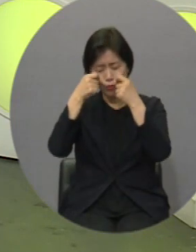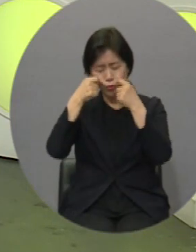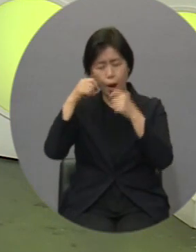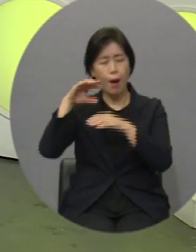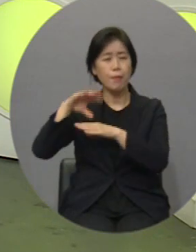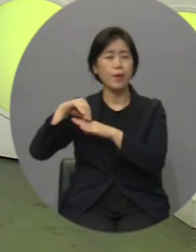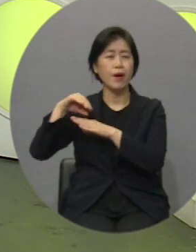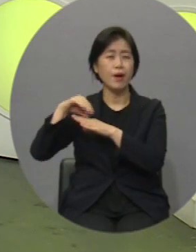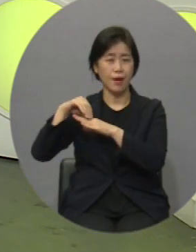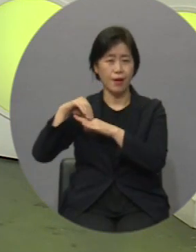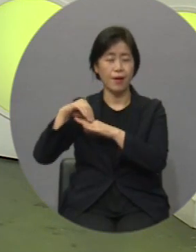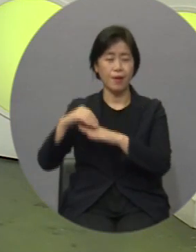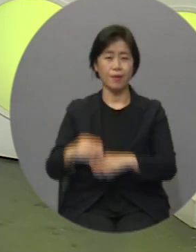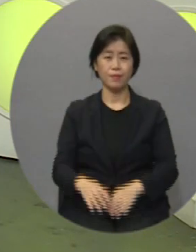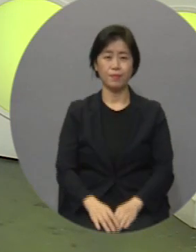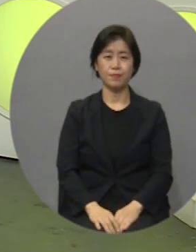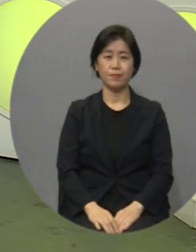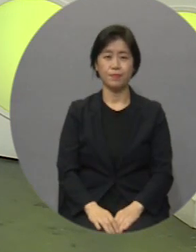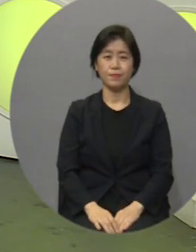다젖는단다